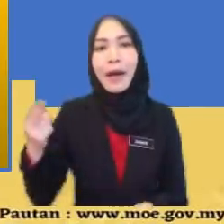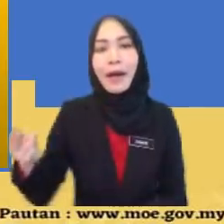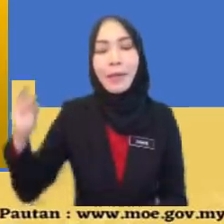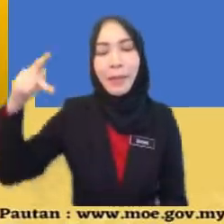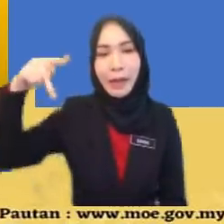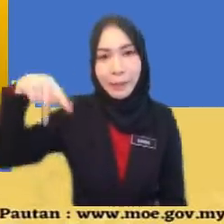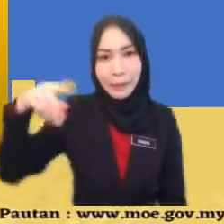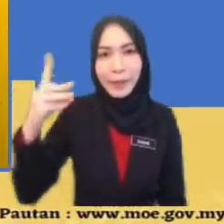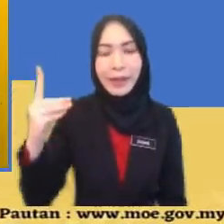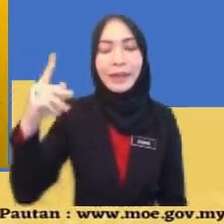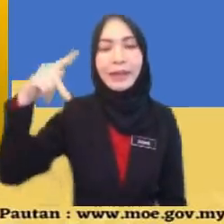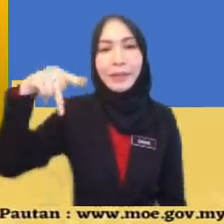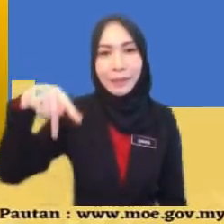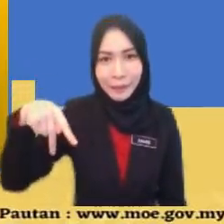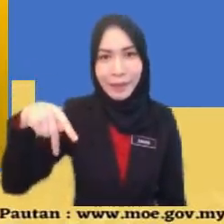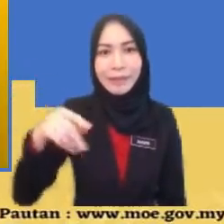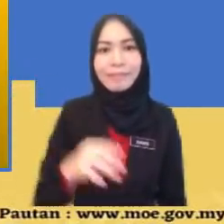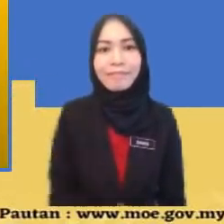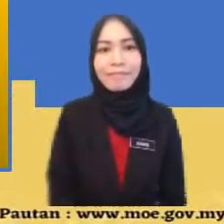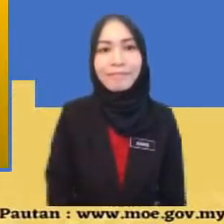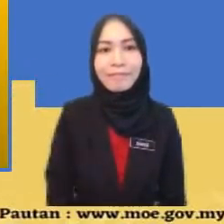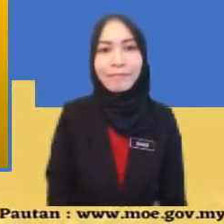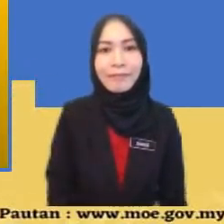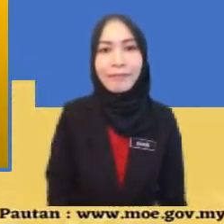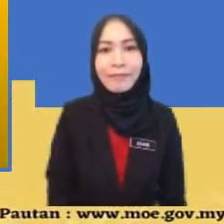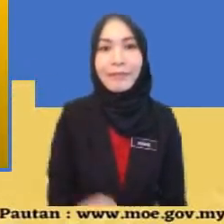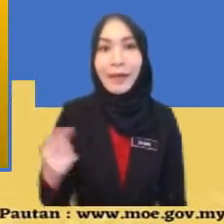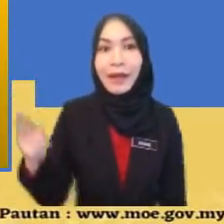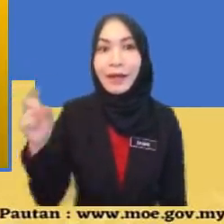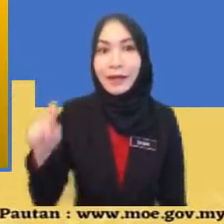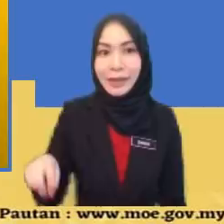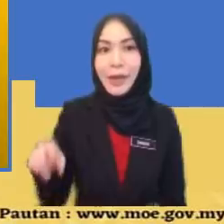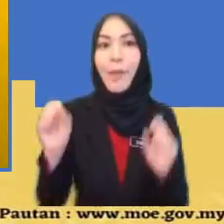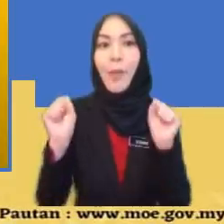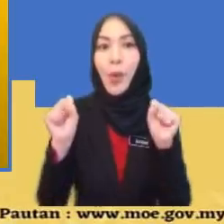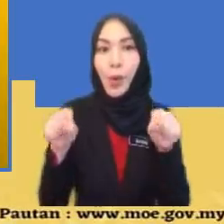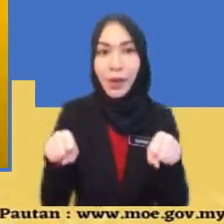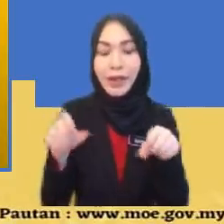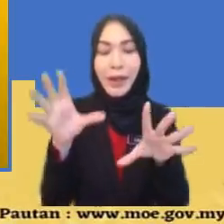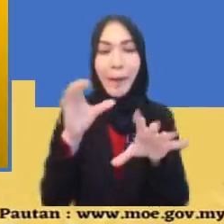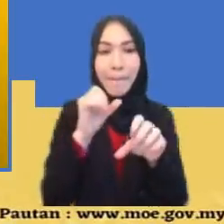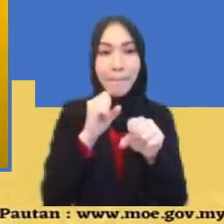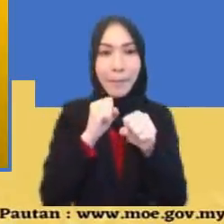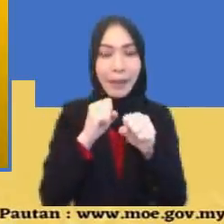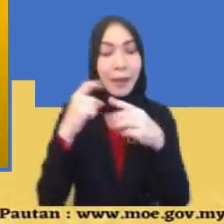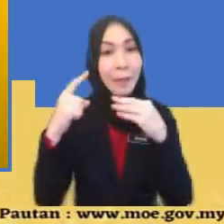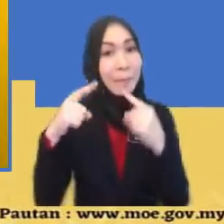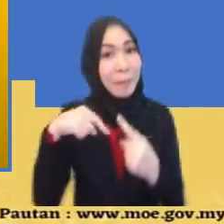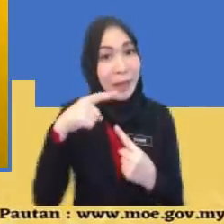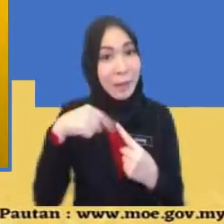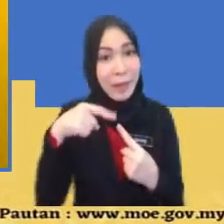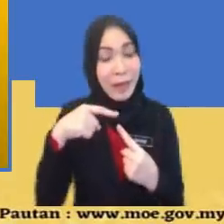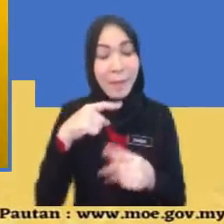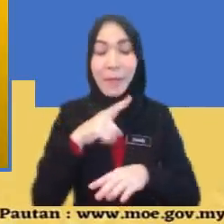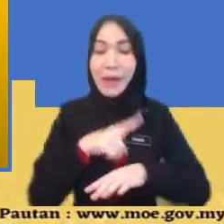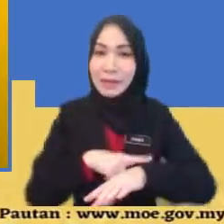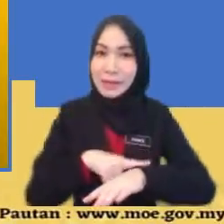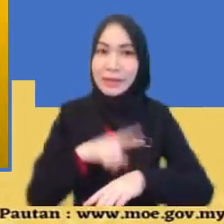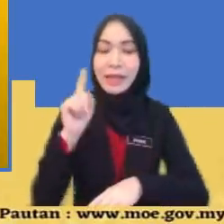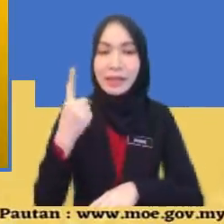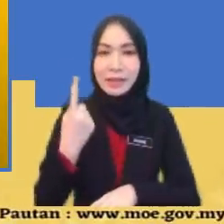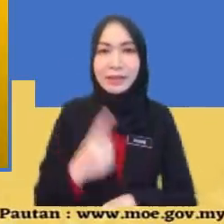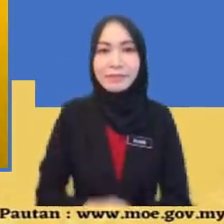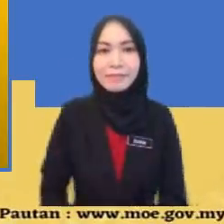malah bahan-bahan ini juga boleh diakses pada bila-bila masa dan dimana juga dengan adanya kemudahan